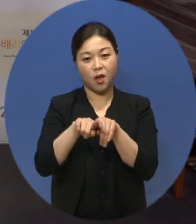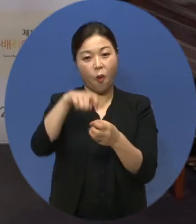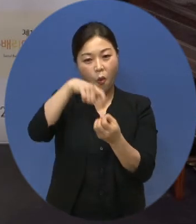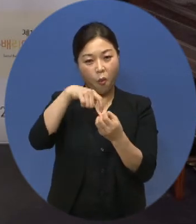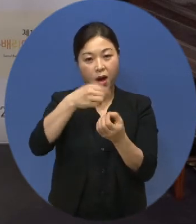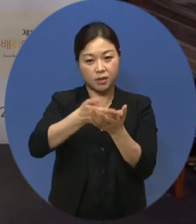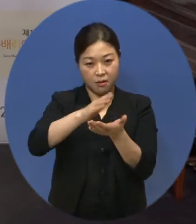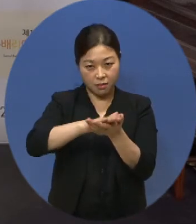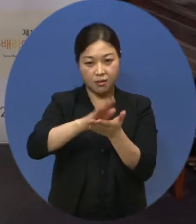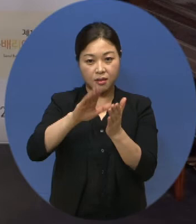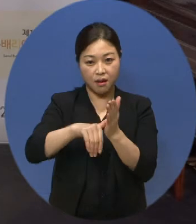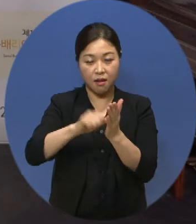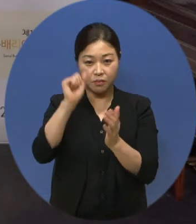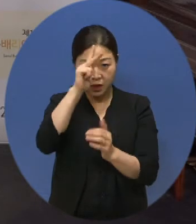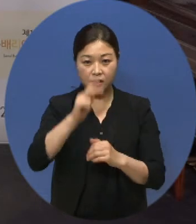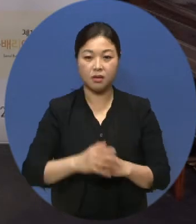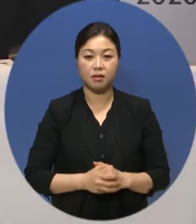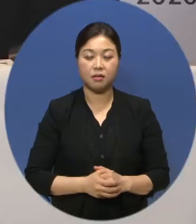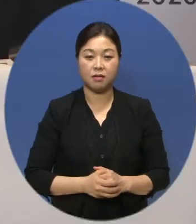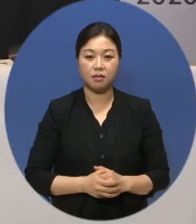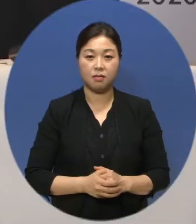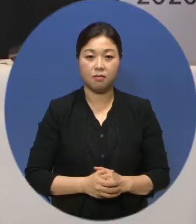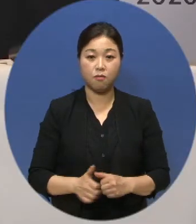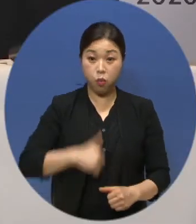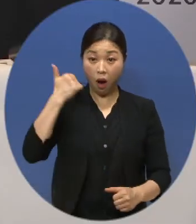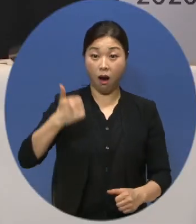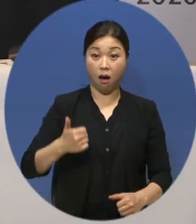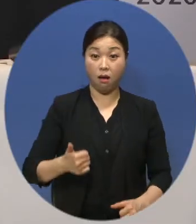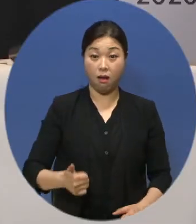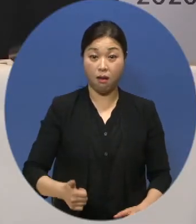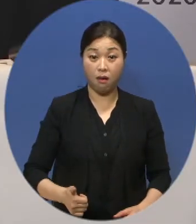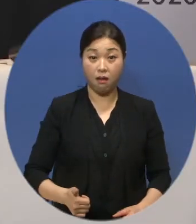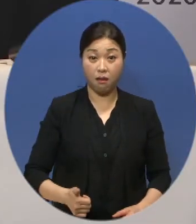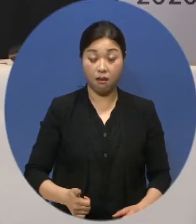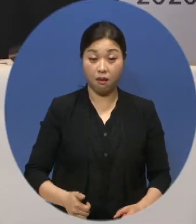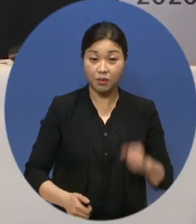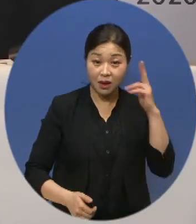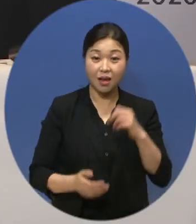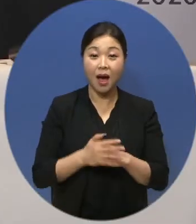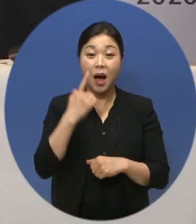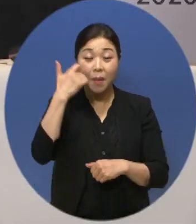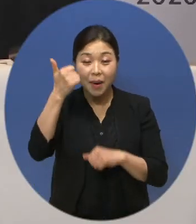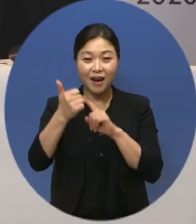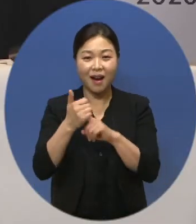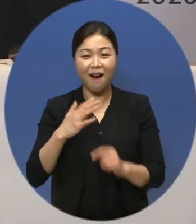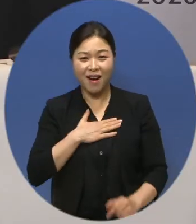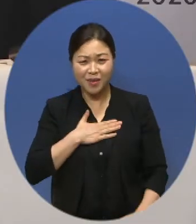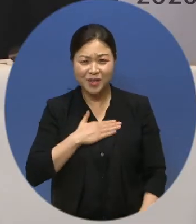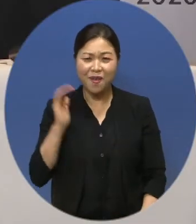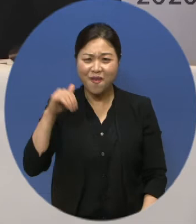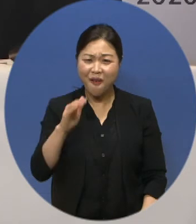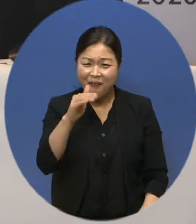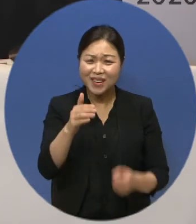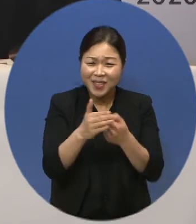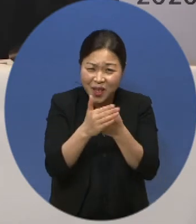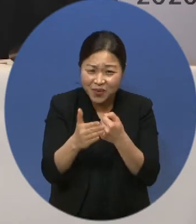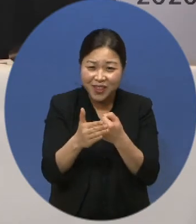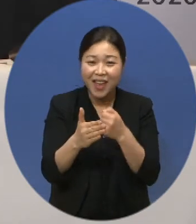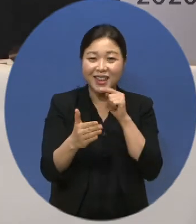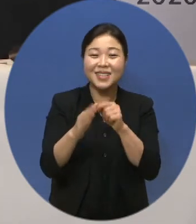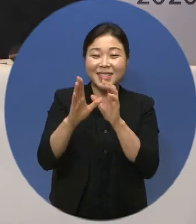전을 부치다가 갑자기 화를 내시더라고요. 이제 아빠가 갱년기를 겪고 계셔서 때마침